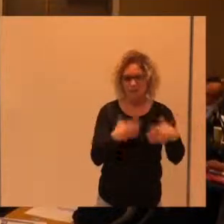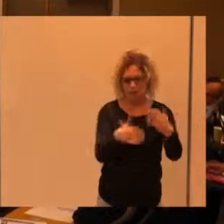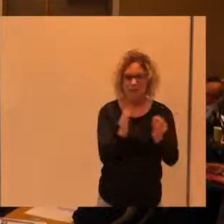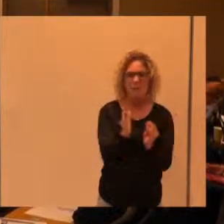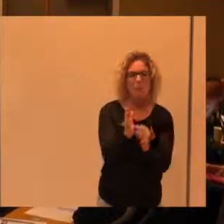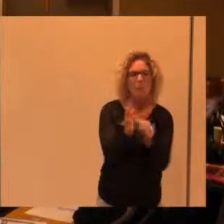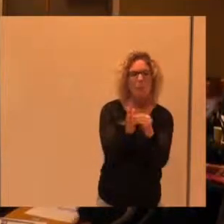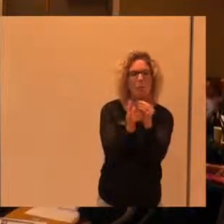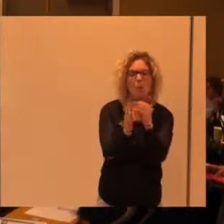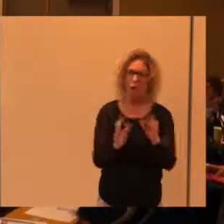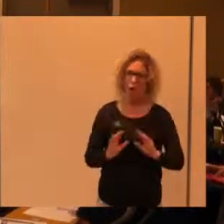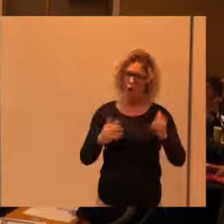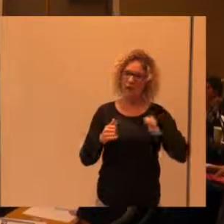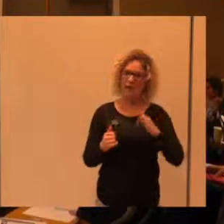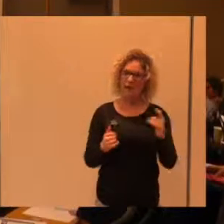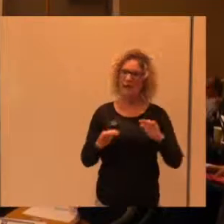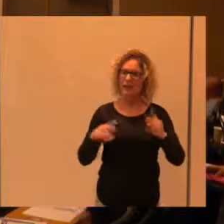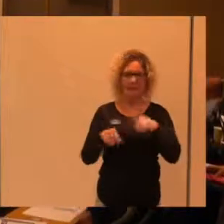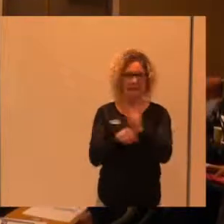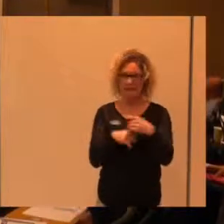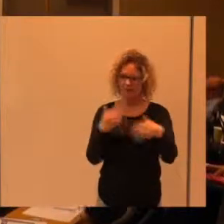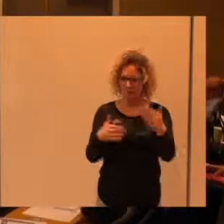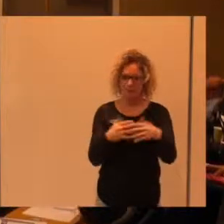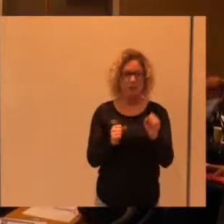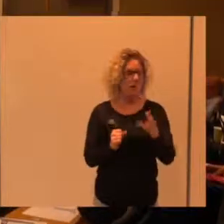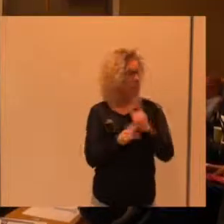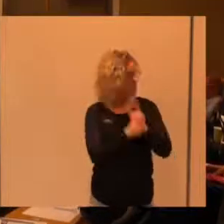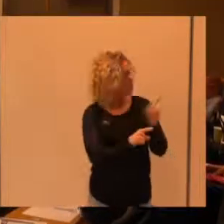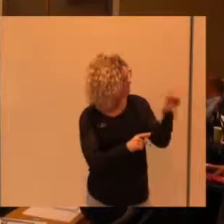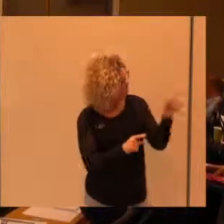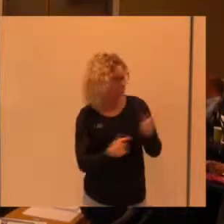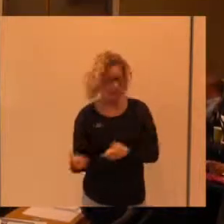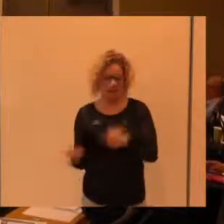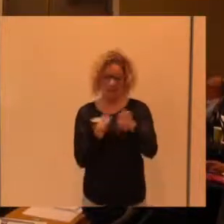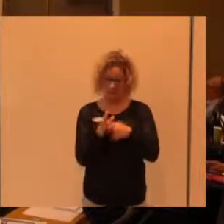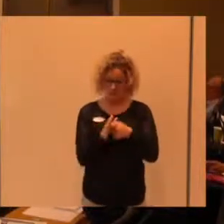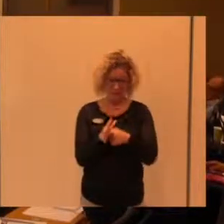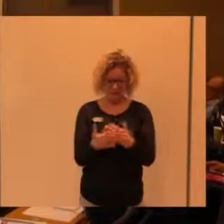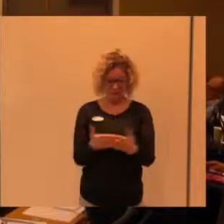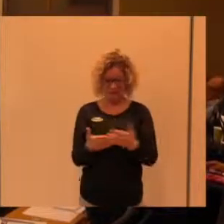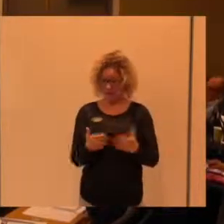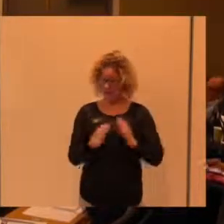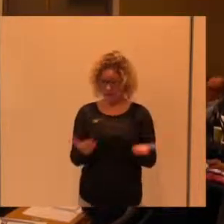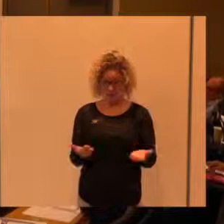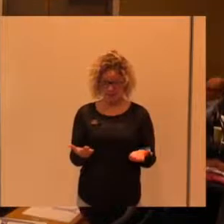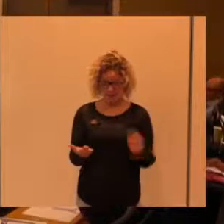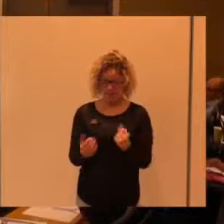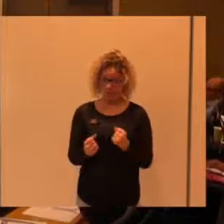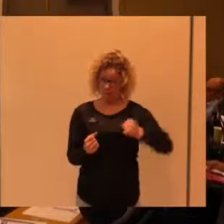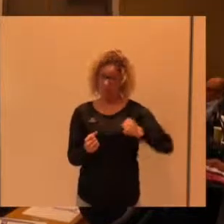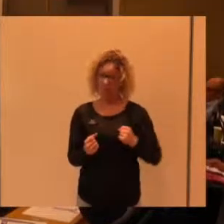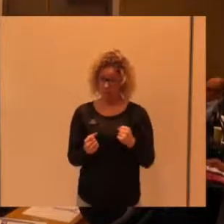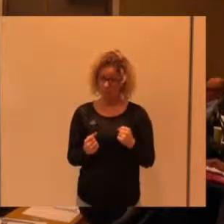adderar till saker så ökar jag tillgängligheten. Men om man går in lite här och lägger upp en film som inte är textad, så bryter